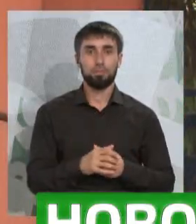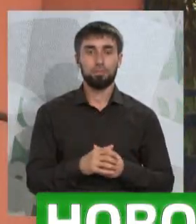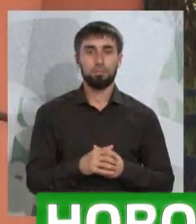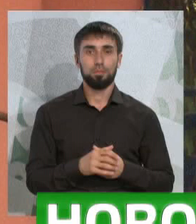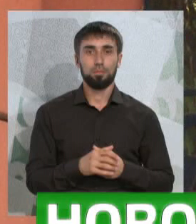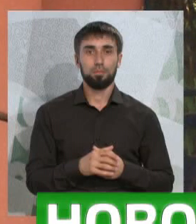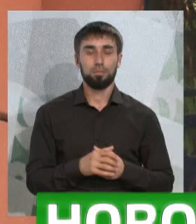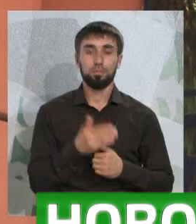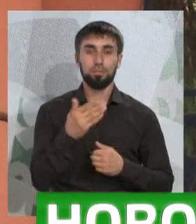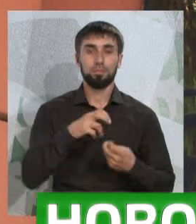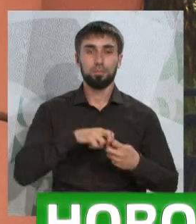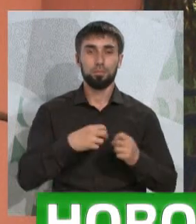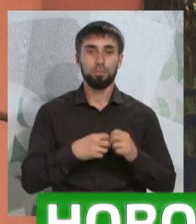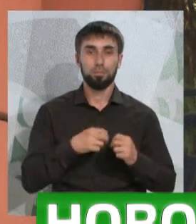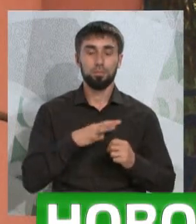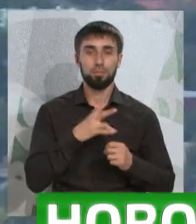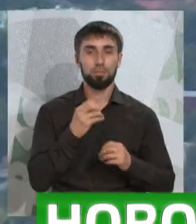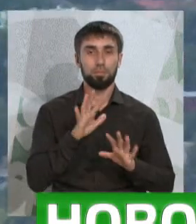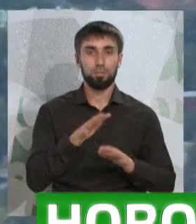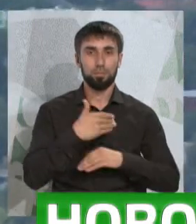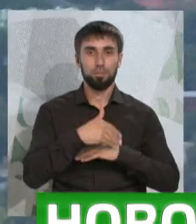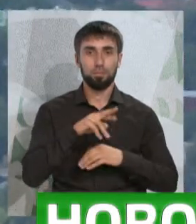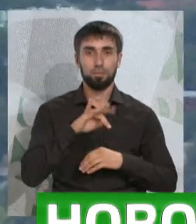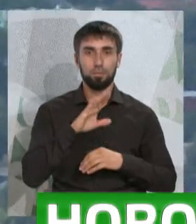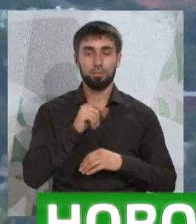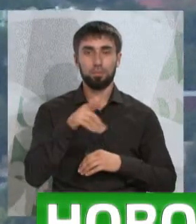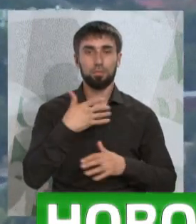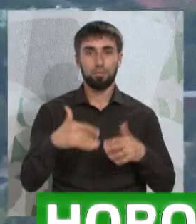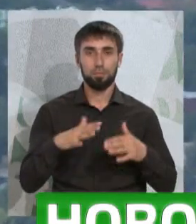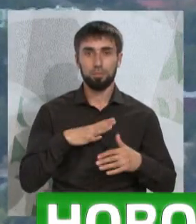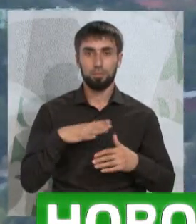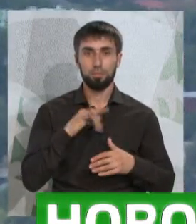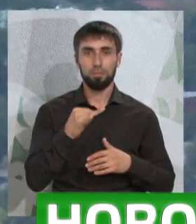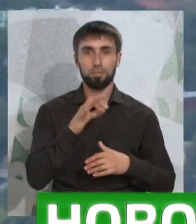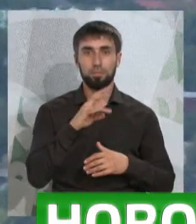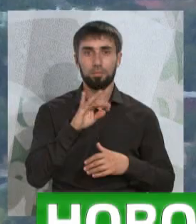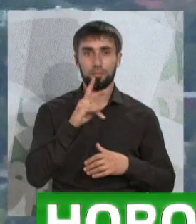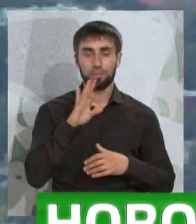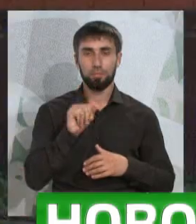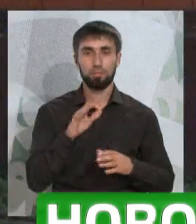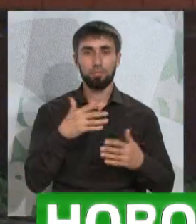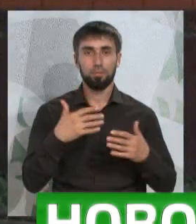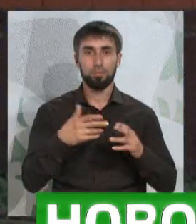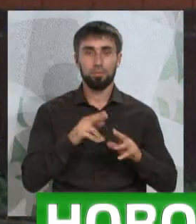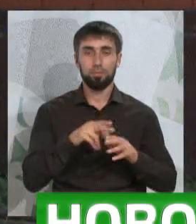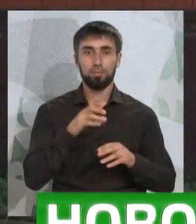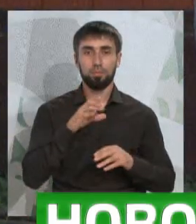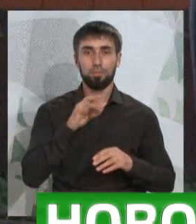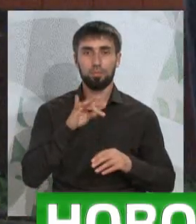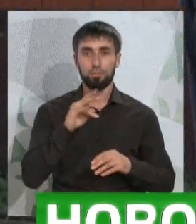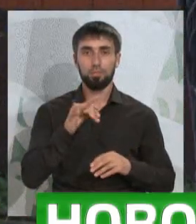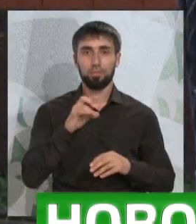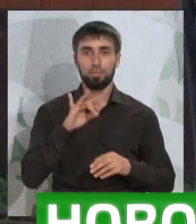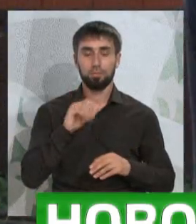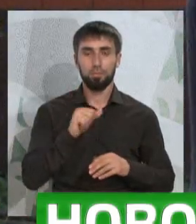Эта проблема коснулась не только улицы Яндиева. Слабо поступает вода и на улице Асканова, Свободы, Горная, Базоркина и Береговая.